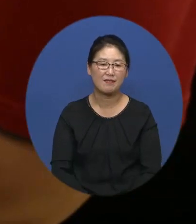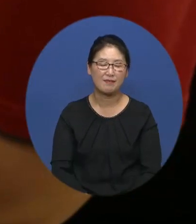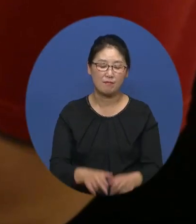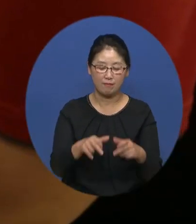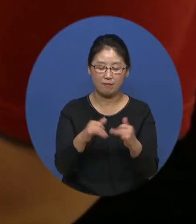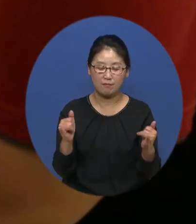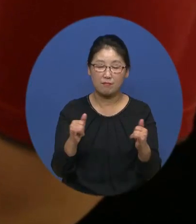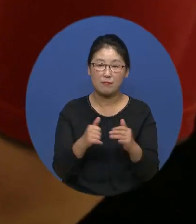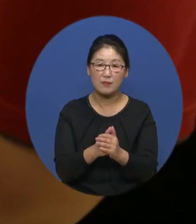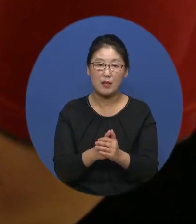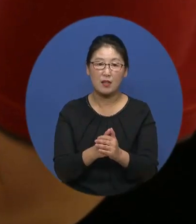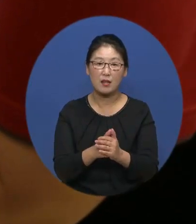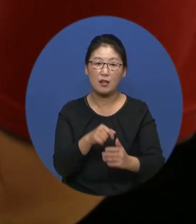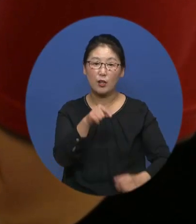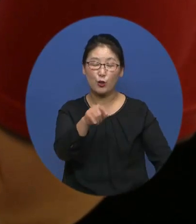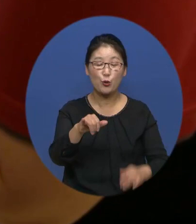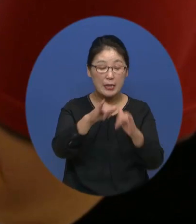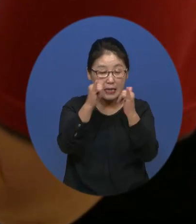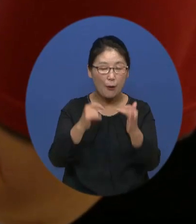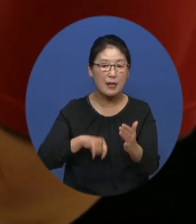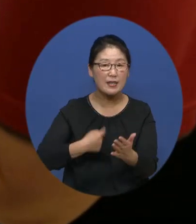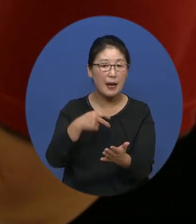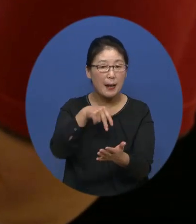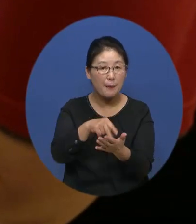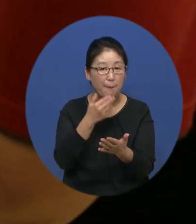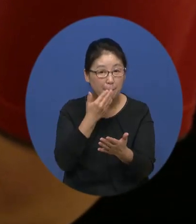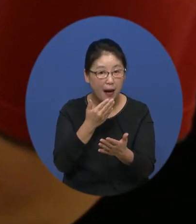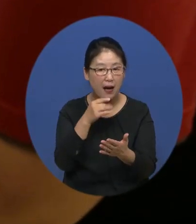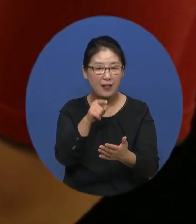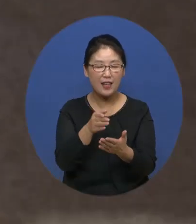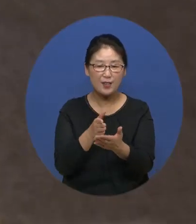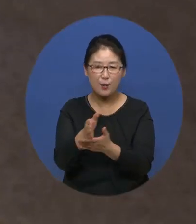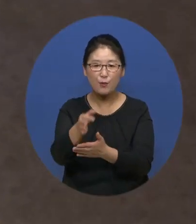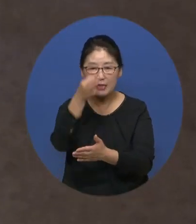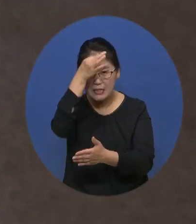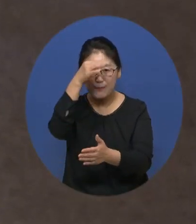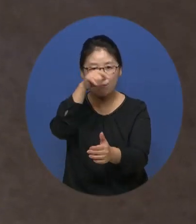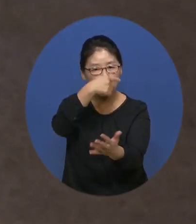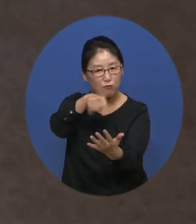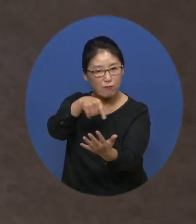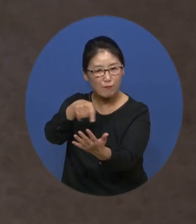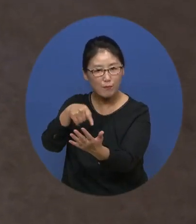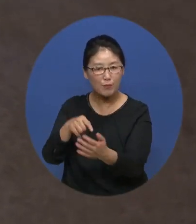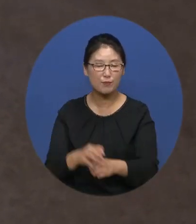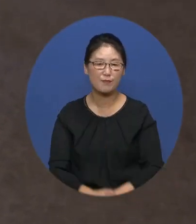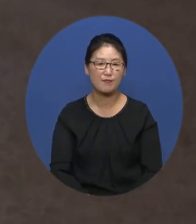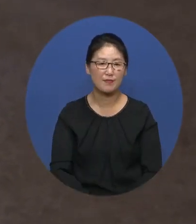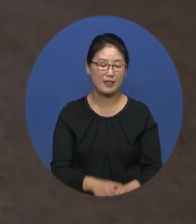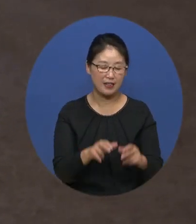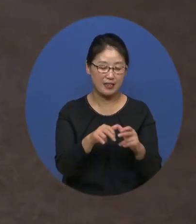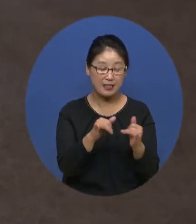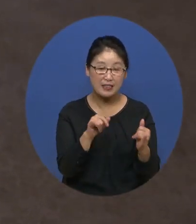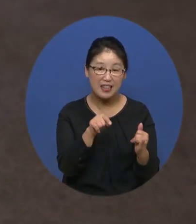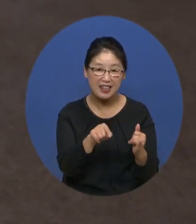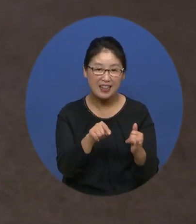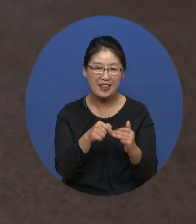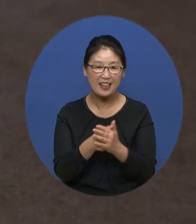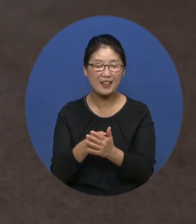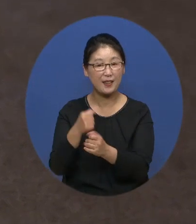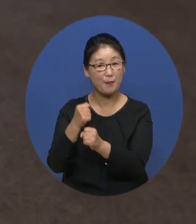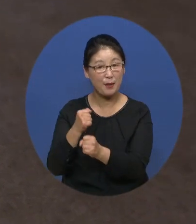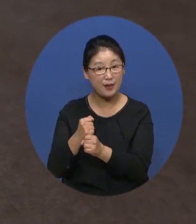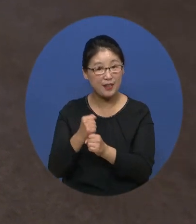경제적으로 자립할 수 있게 전문 기술을 익히도록 하는 건데요. 장애인 직원의 손끝에서 탄생하는